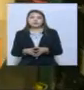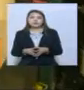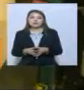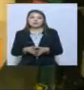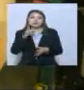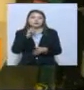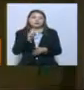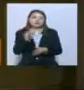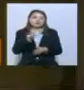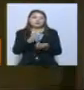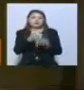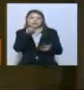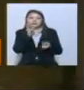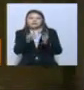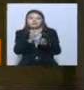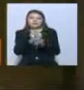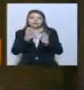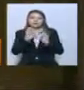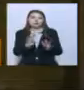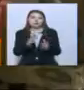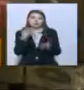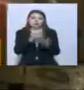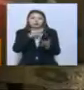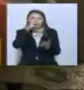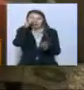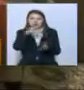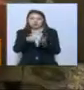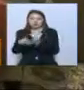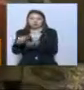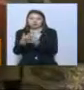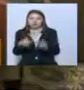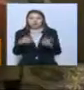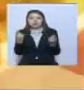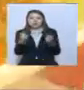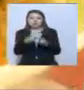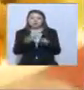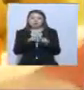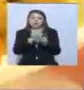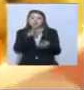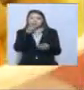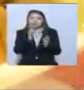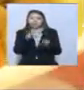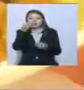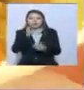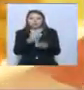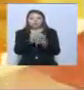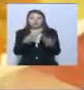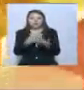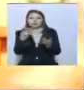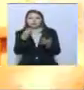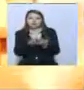Стоит отметить, что все блюда готовят исключительно из местных продуктов. Повара мастерски отразили в приготовленных блюдах синергию